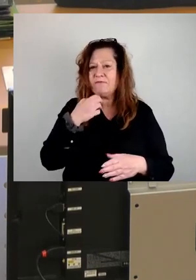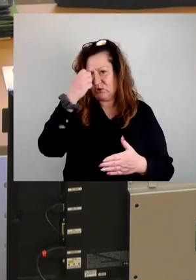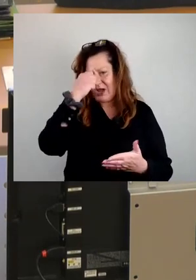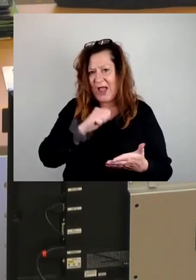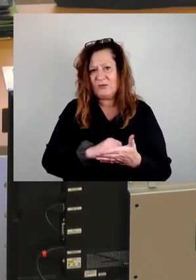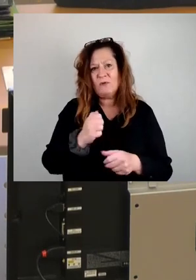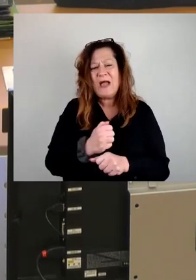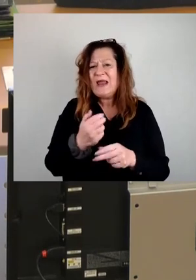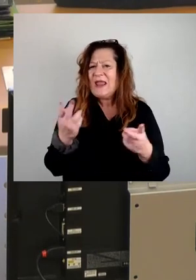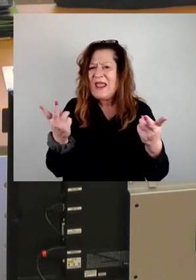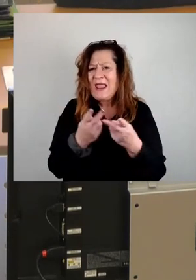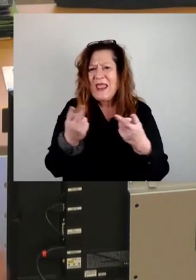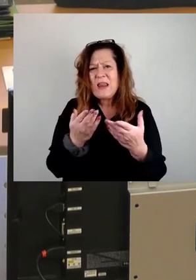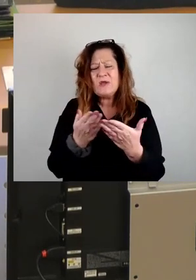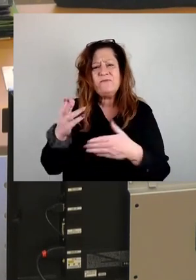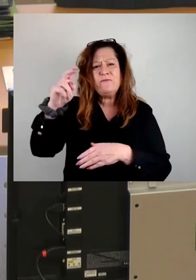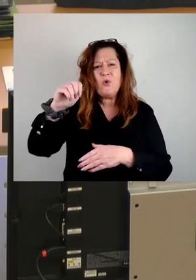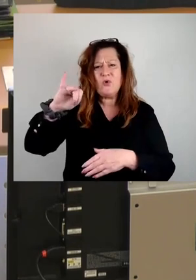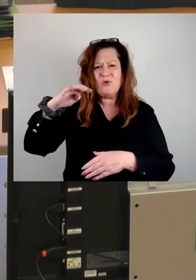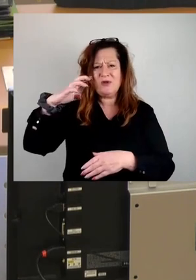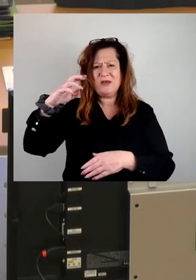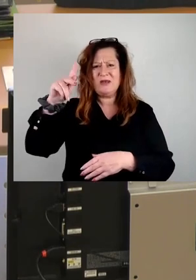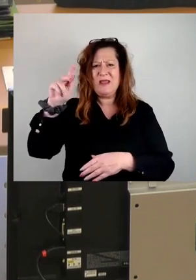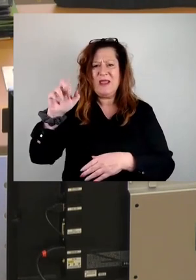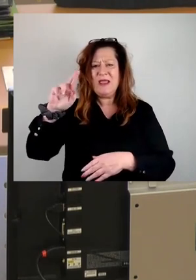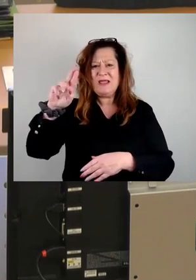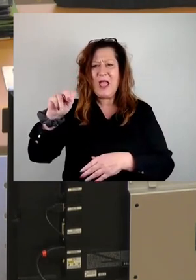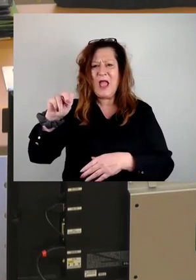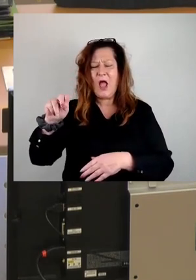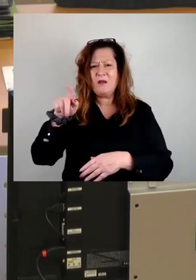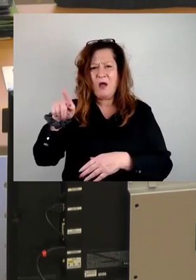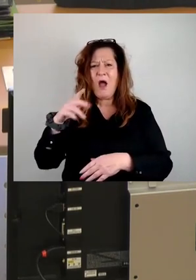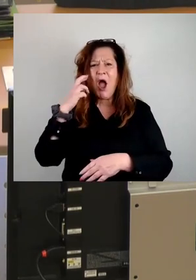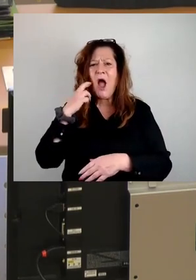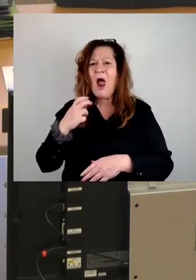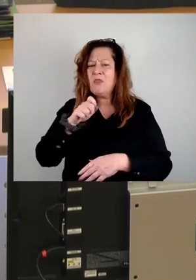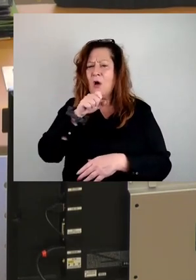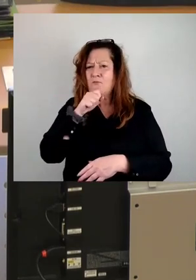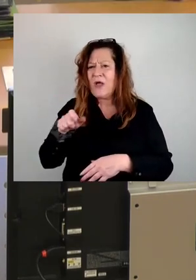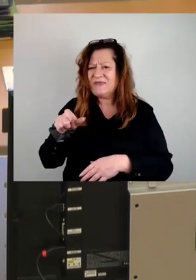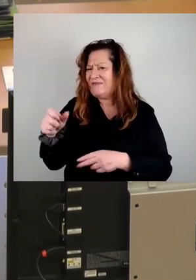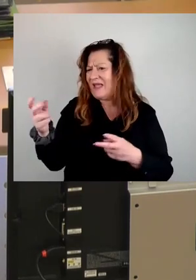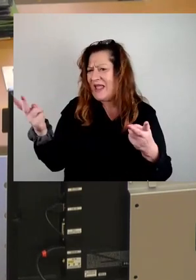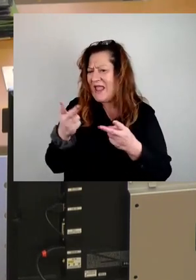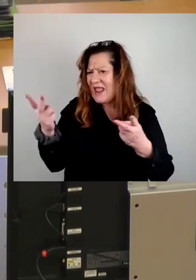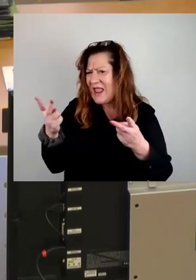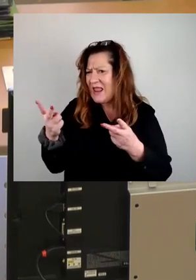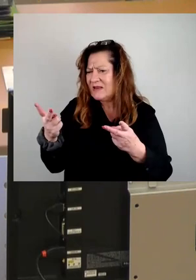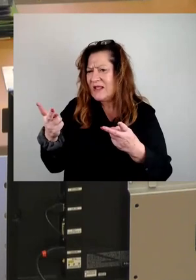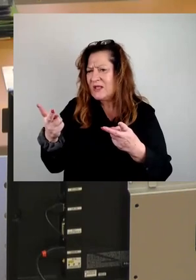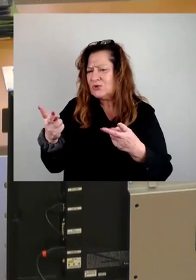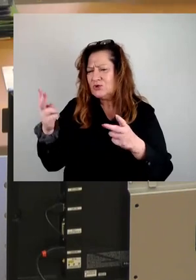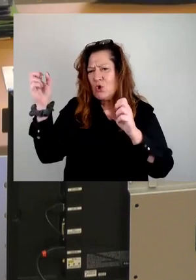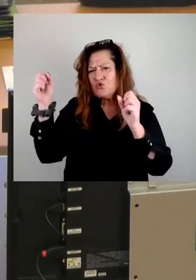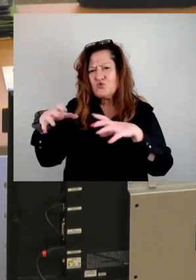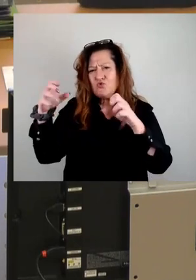ähnliches Gebiet am alten Postweg, dort auch mit einem Aussichtspunkt auf so etwas Ähnlichem wie einen Trümmerberg. Da sieht man,